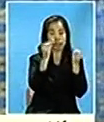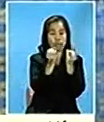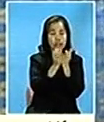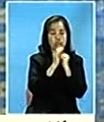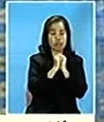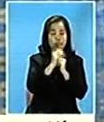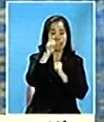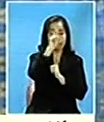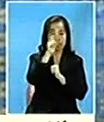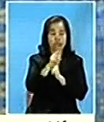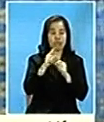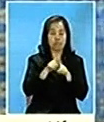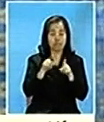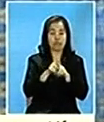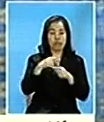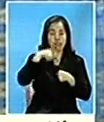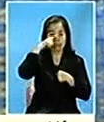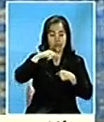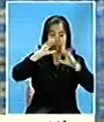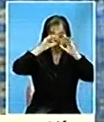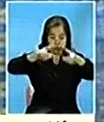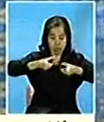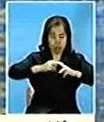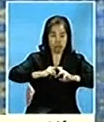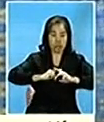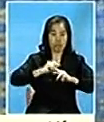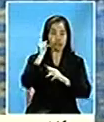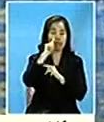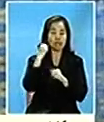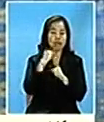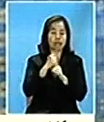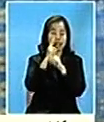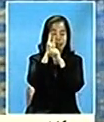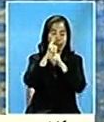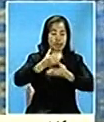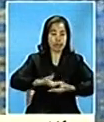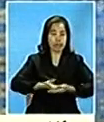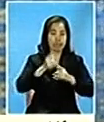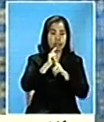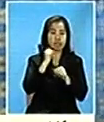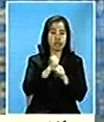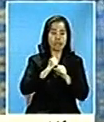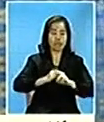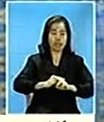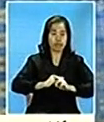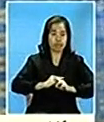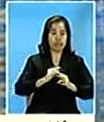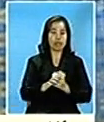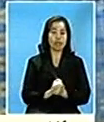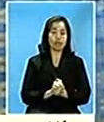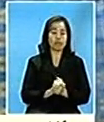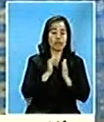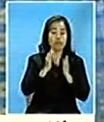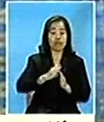องก็จำเป็นจะต้องหันมาดูตัวเรายึดหลักพุทธเจ้าต้องพึ่งตนเองคน